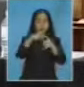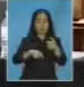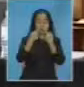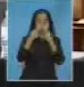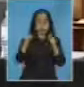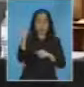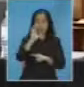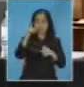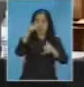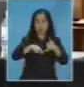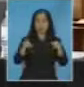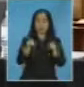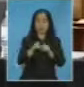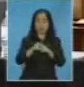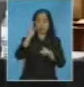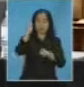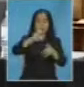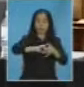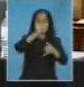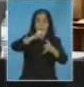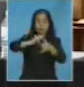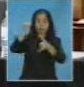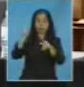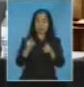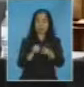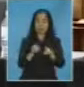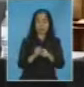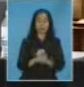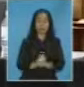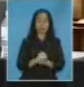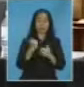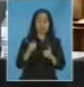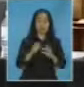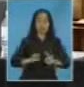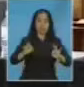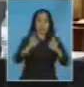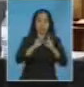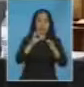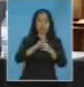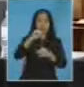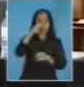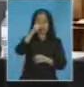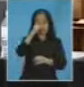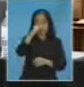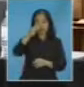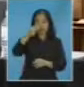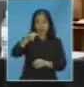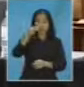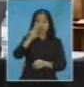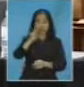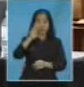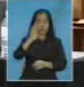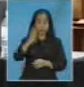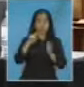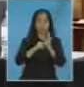ให้เขาสามารถที่จะมีคุณภาพชีวิตที่ดีเช่นคนอื่นนะคะอันนั้นถือว่าเป็นเรื่องของ GRB ซึ่งตรงนี้เนี่ยมันจะตอบส